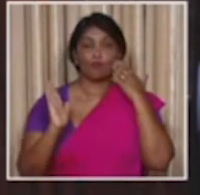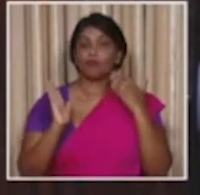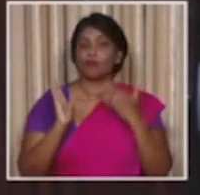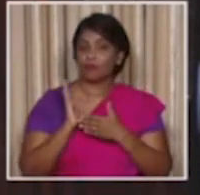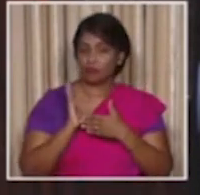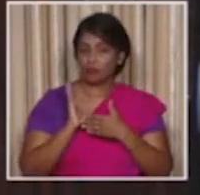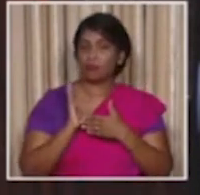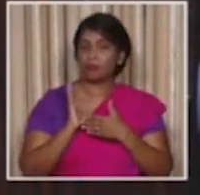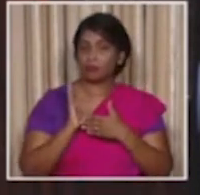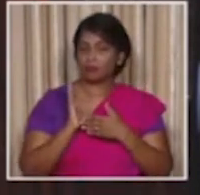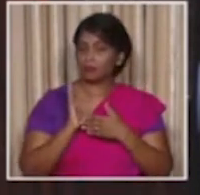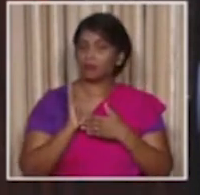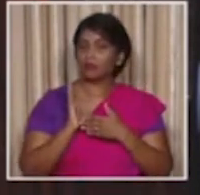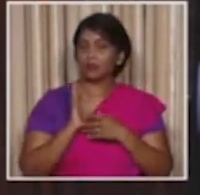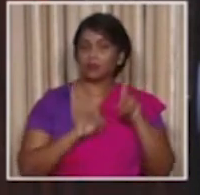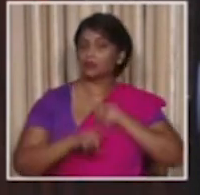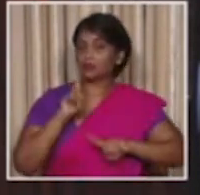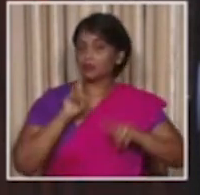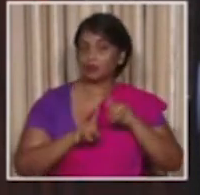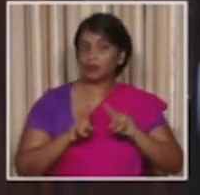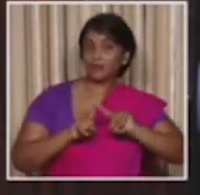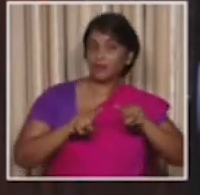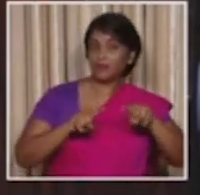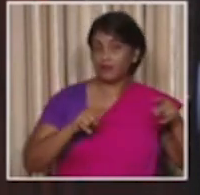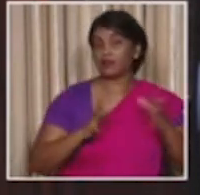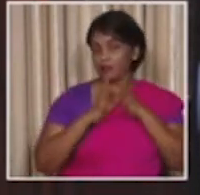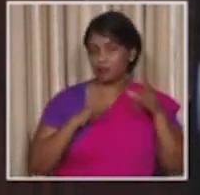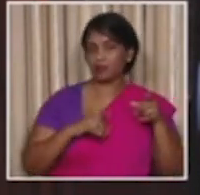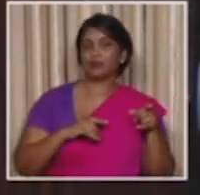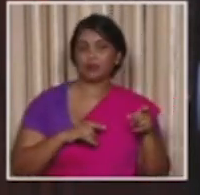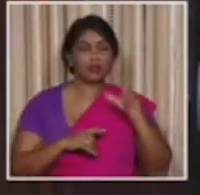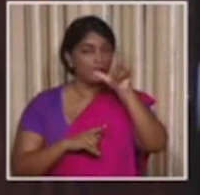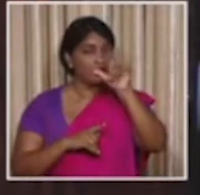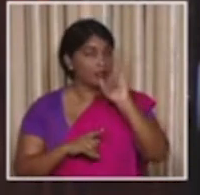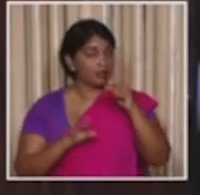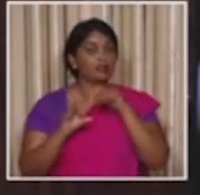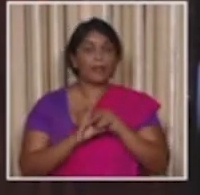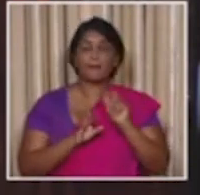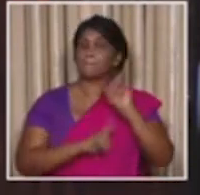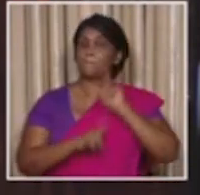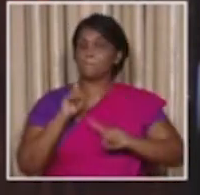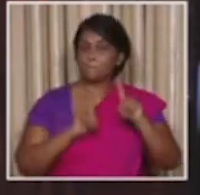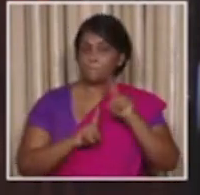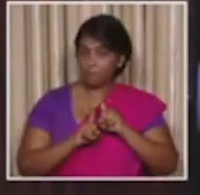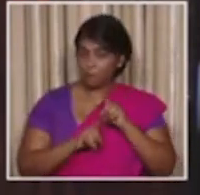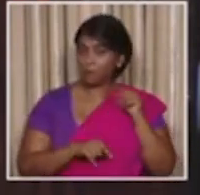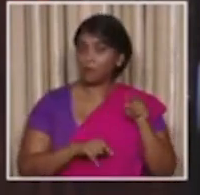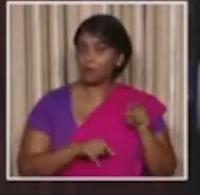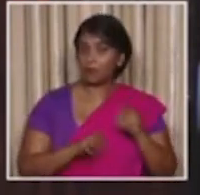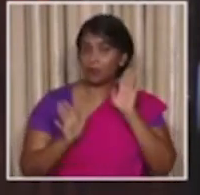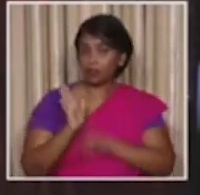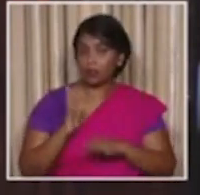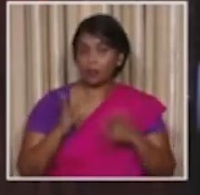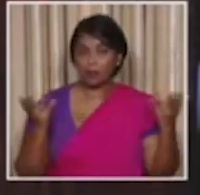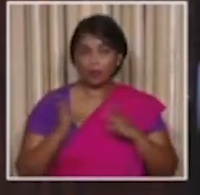කරන මේ සාකච්ඡාවේ වෙන පැති ගණනාවකුත් තියෙනවා. 76 තුල පාර්ලිමේන්තුවට අත්හරින්න